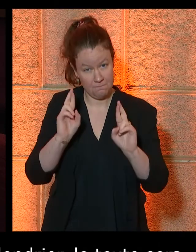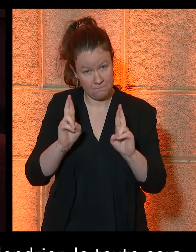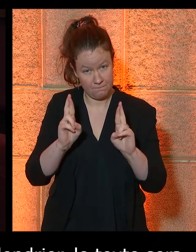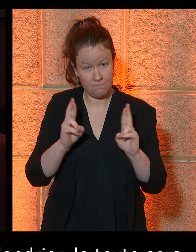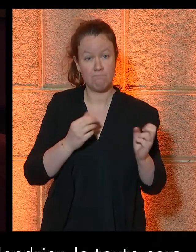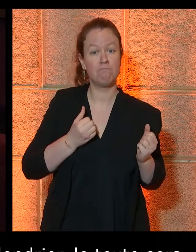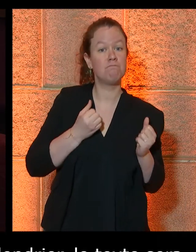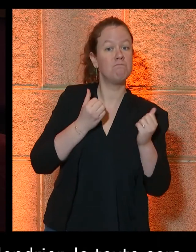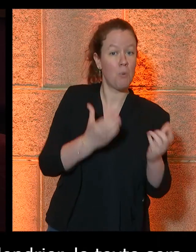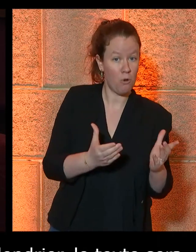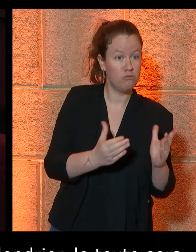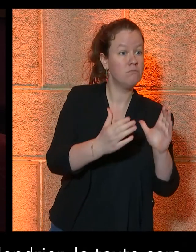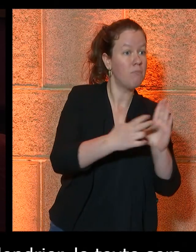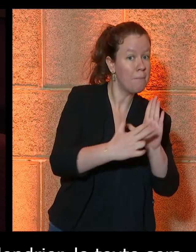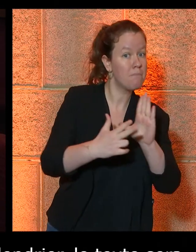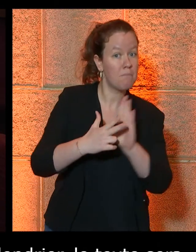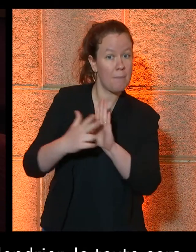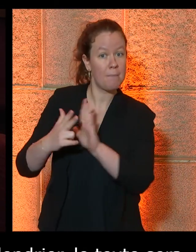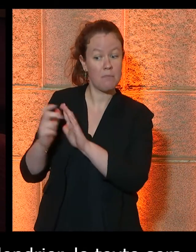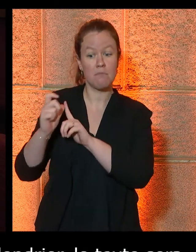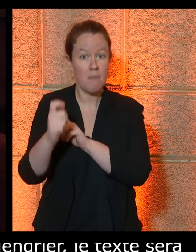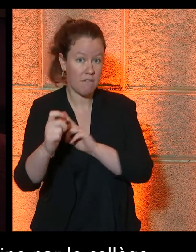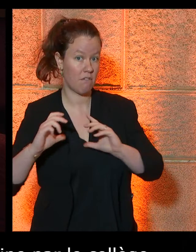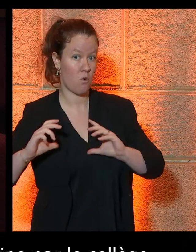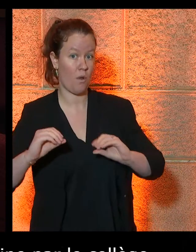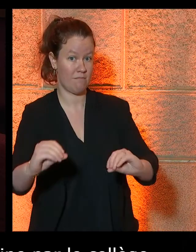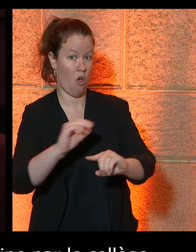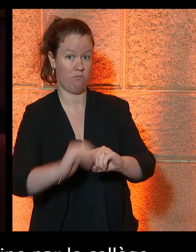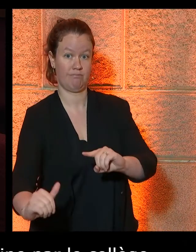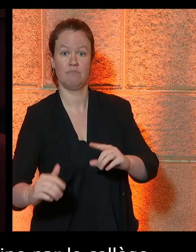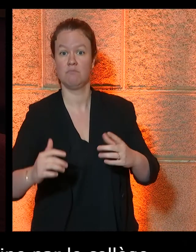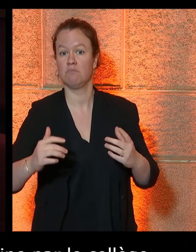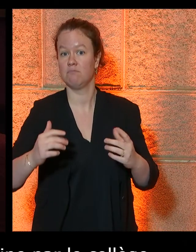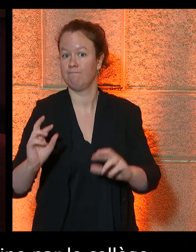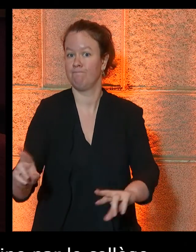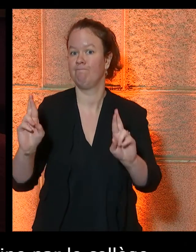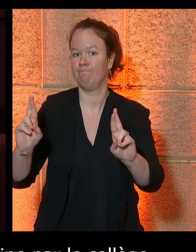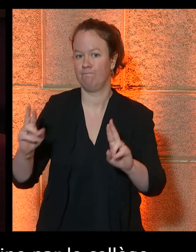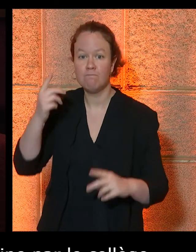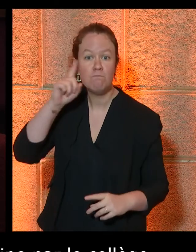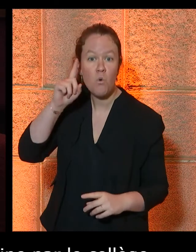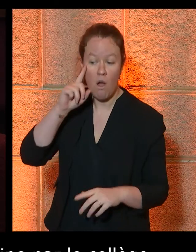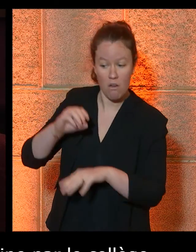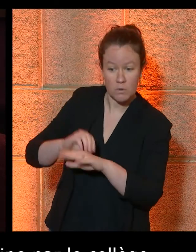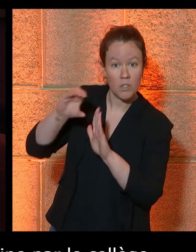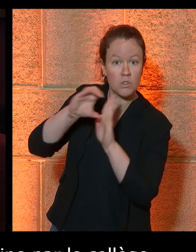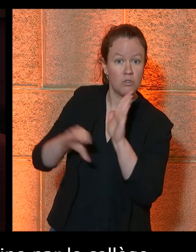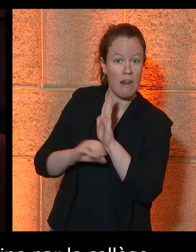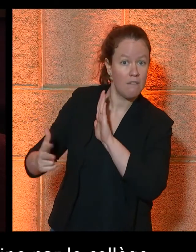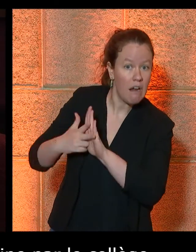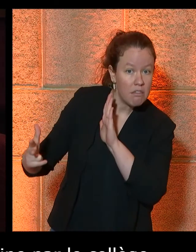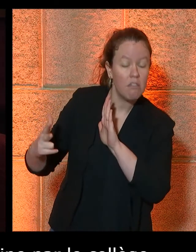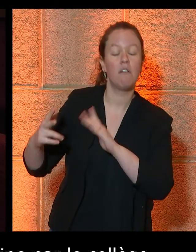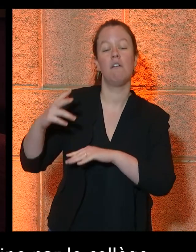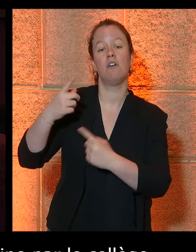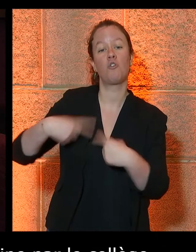les propositions que l'ARCOM fait seront validées par le Conseil constitutionnel et la Commission nationale